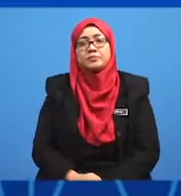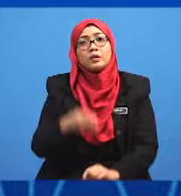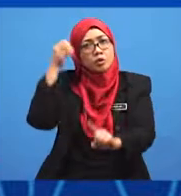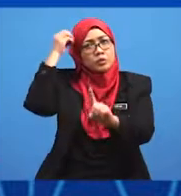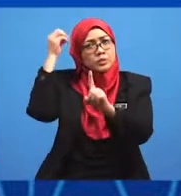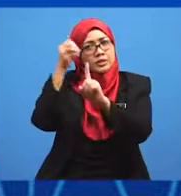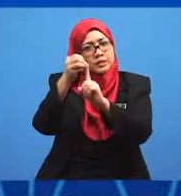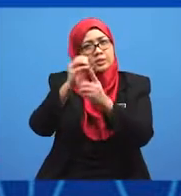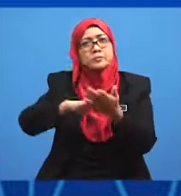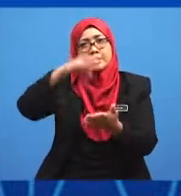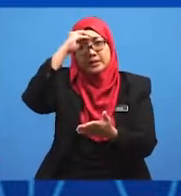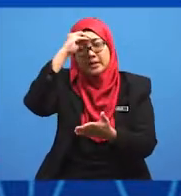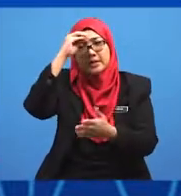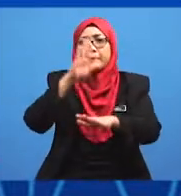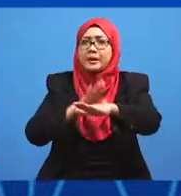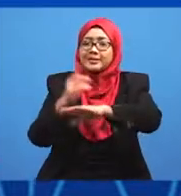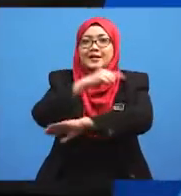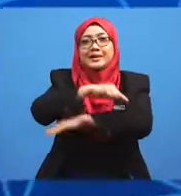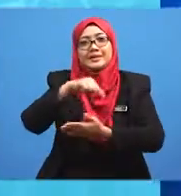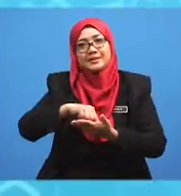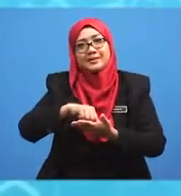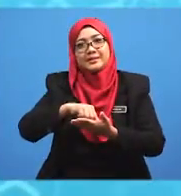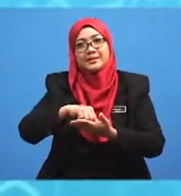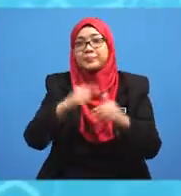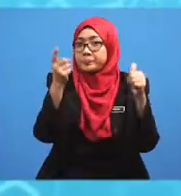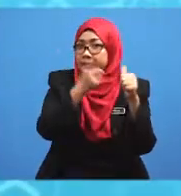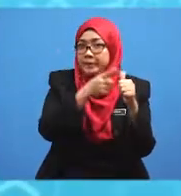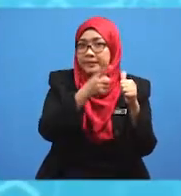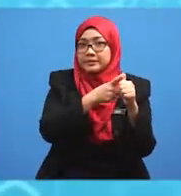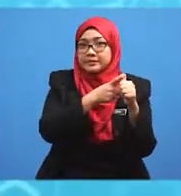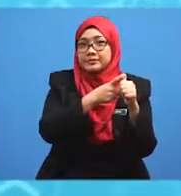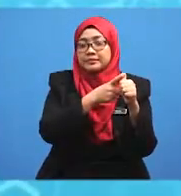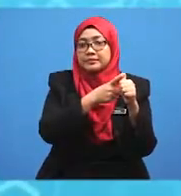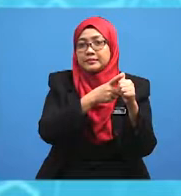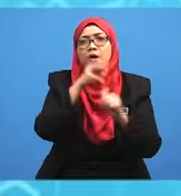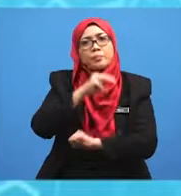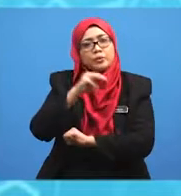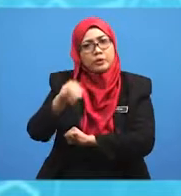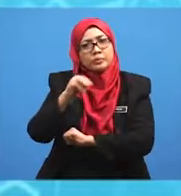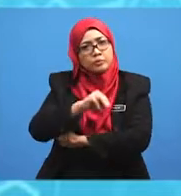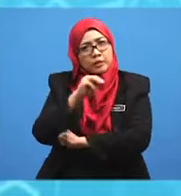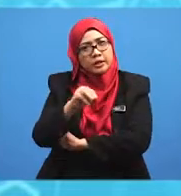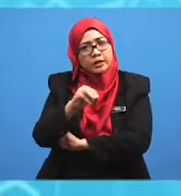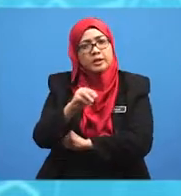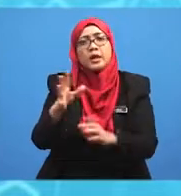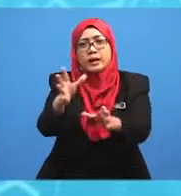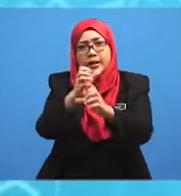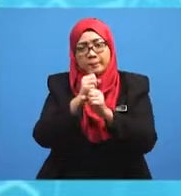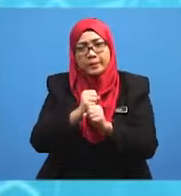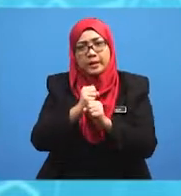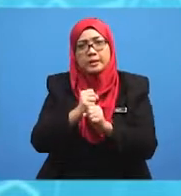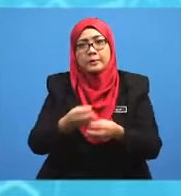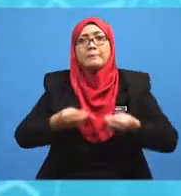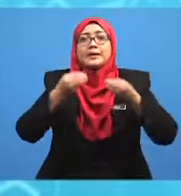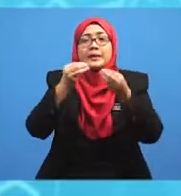Objektif pembelajaran kita pada hari ini ialah pertama, murid-murid seharusnya dapat memberikan